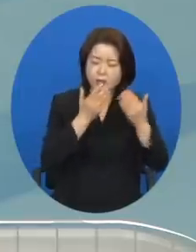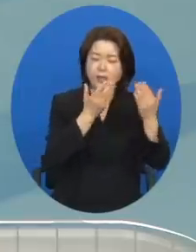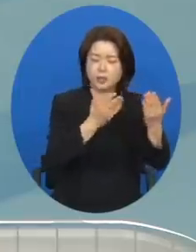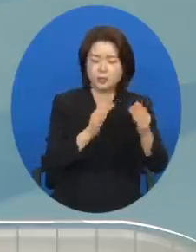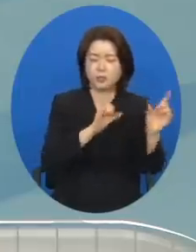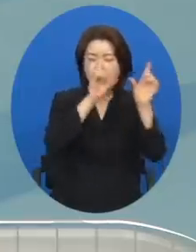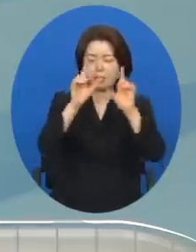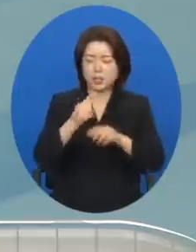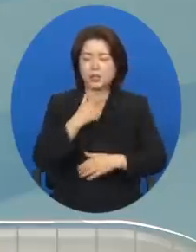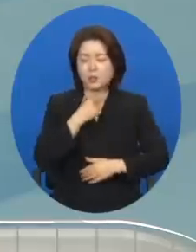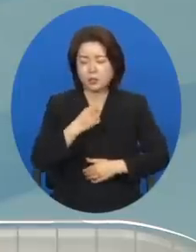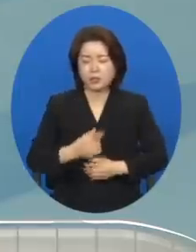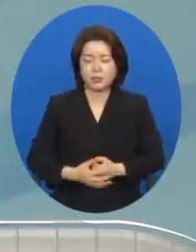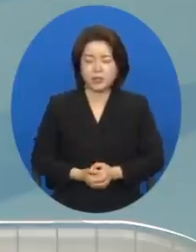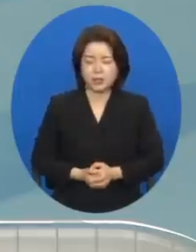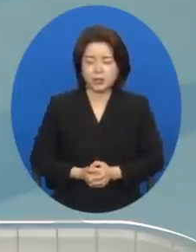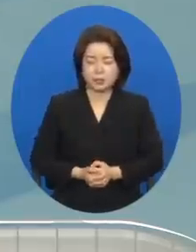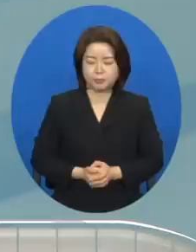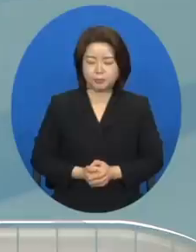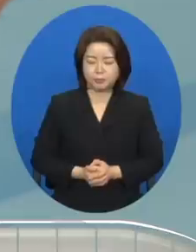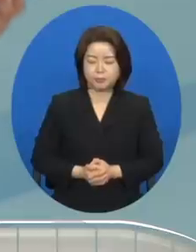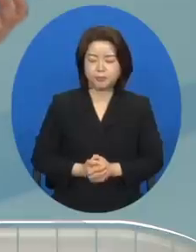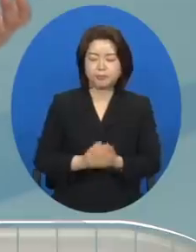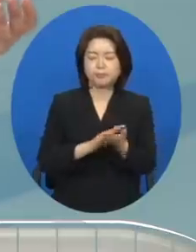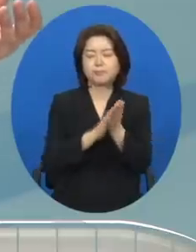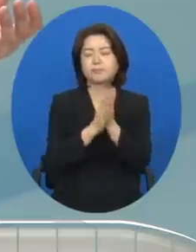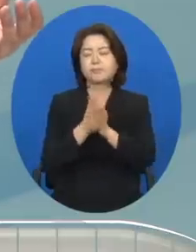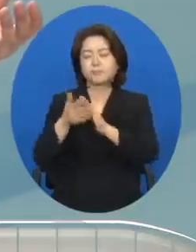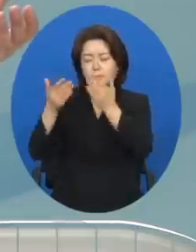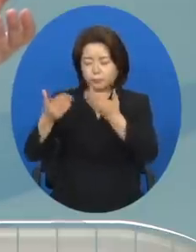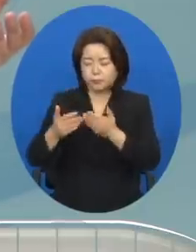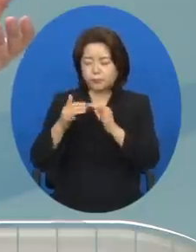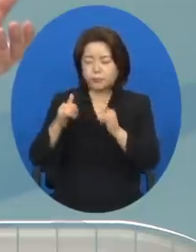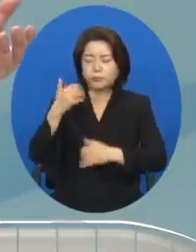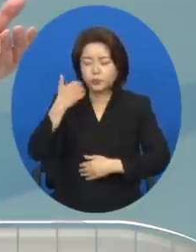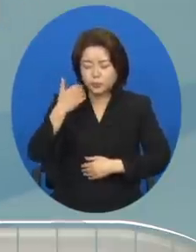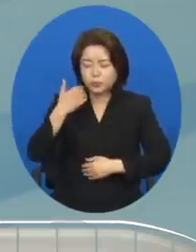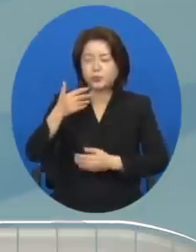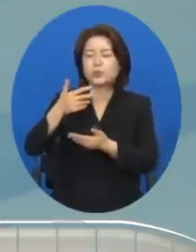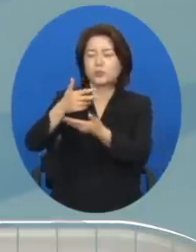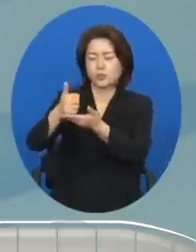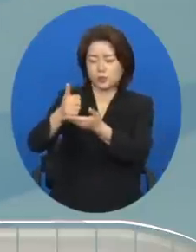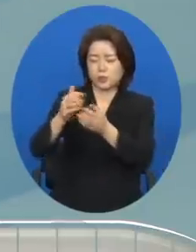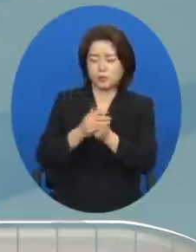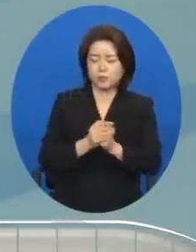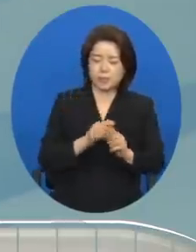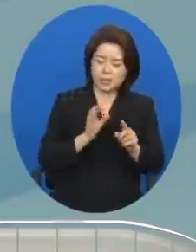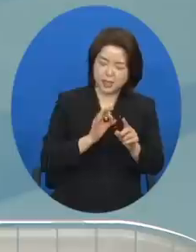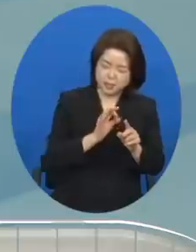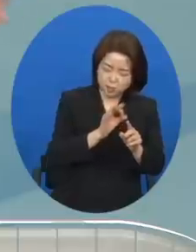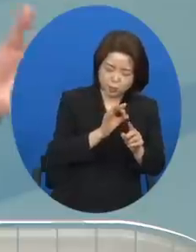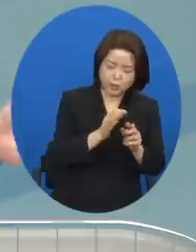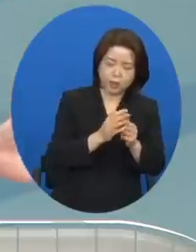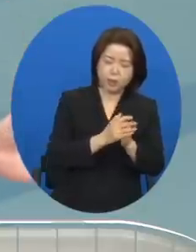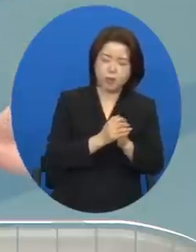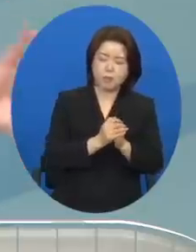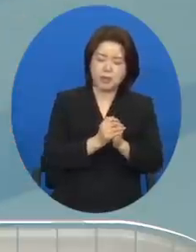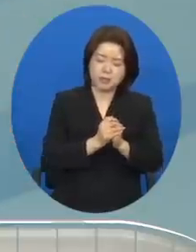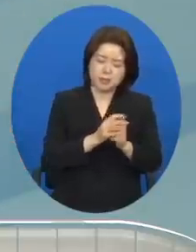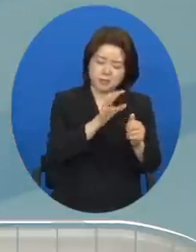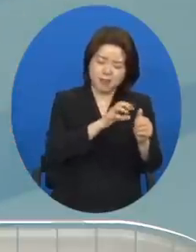살기 원합니다. 변화시켜 주시는 분은 주님이시니 잔소리하고 바가지